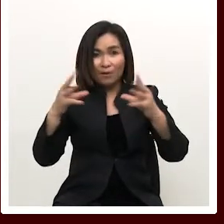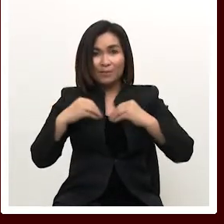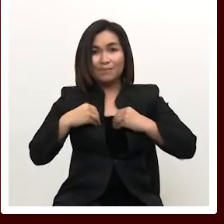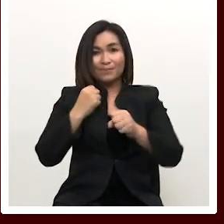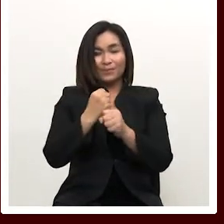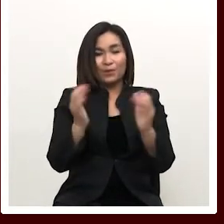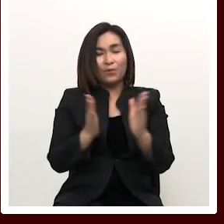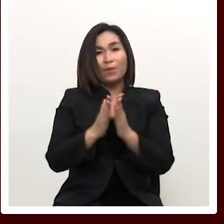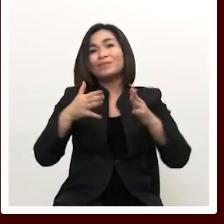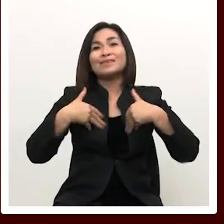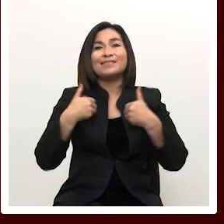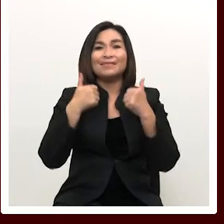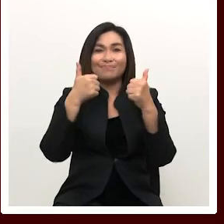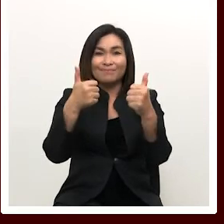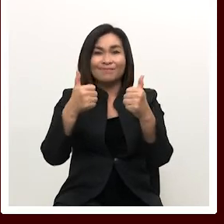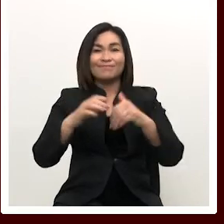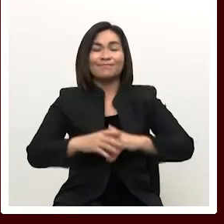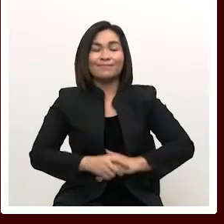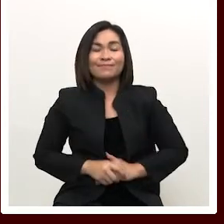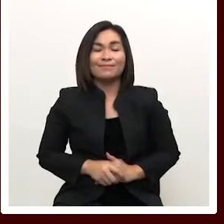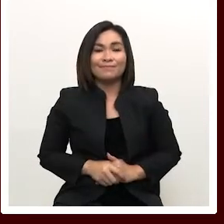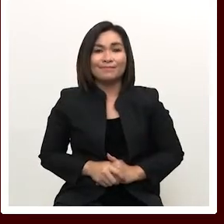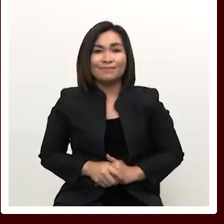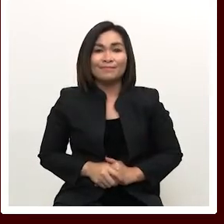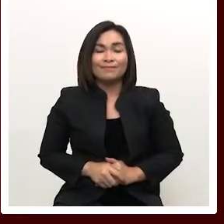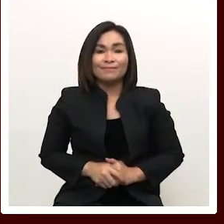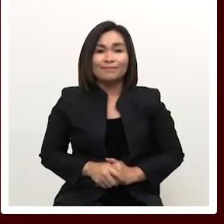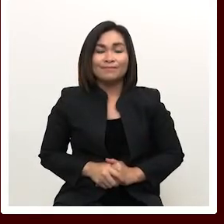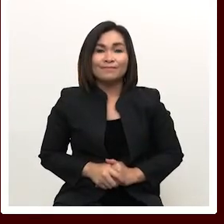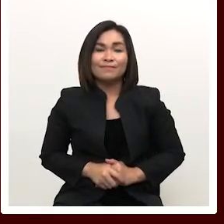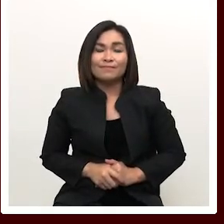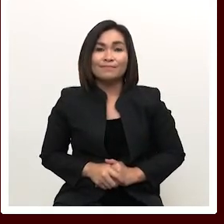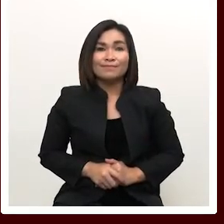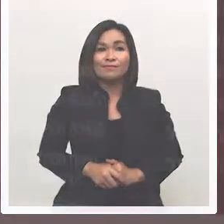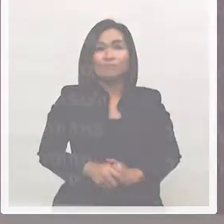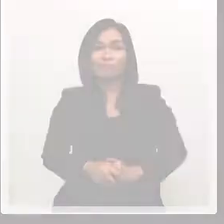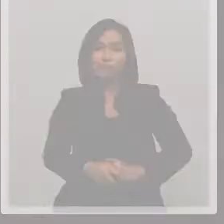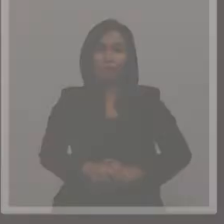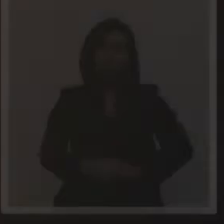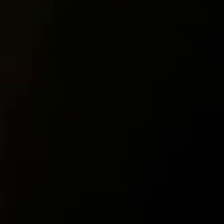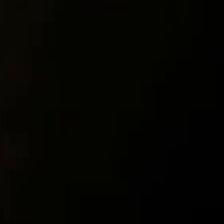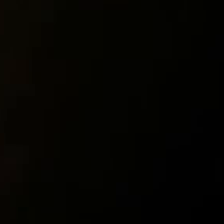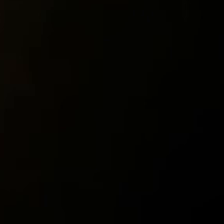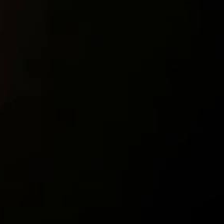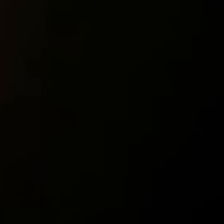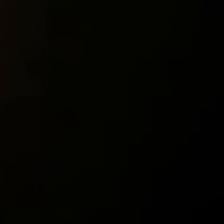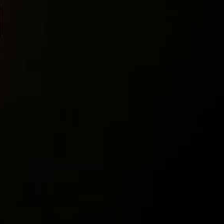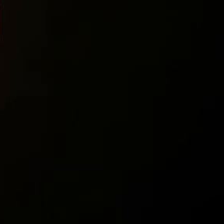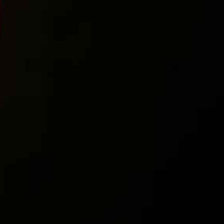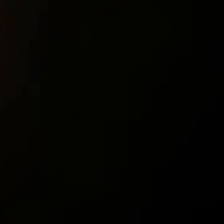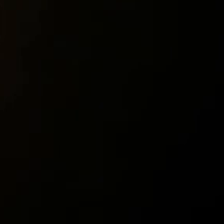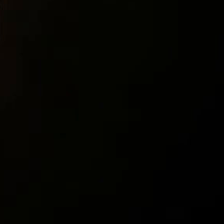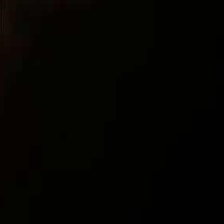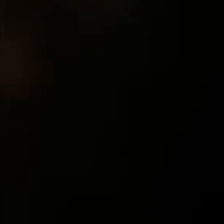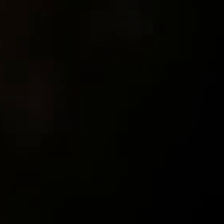การศึกษาผ่านไปแล้วเนี่ยเรายินดีรับพนักงานทุกคนนักศึกษาทุกคนมาเป็นพนักงานของเรา